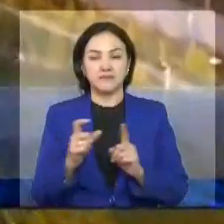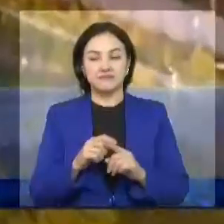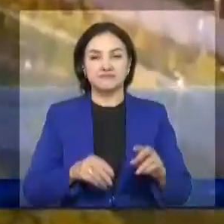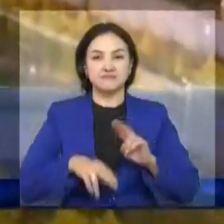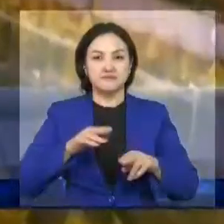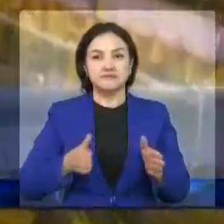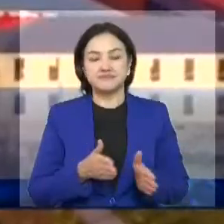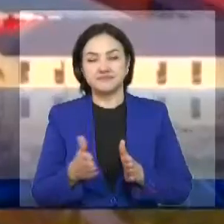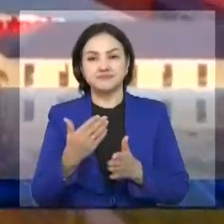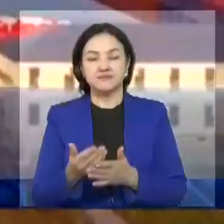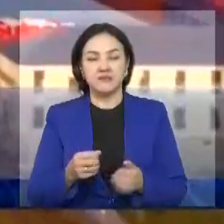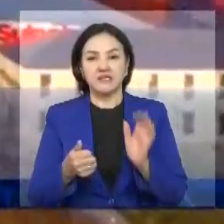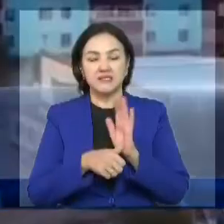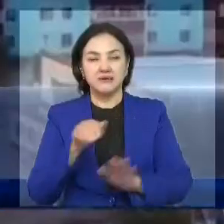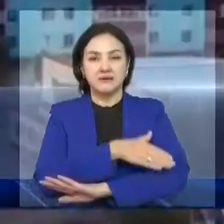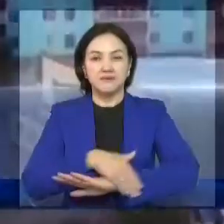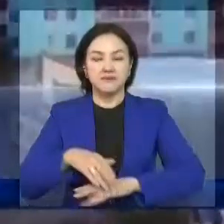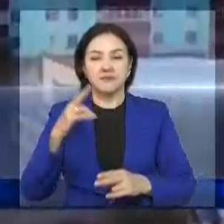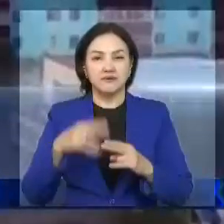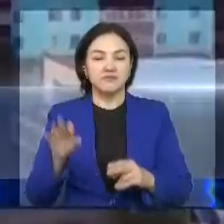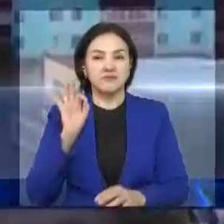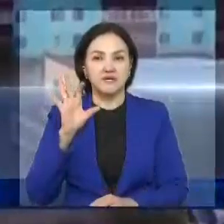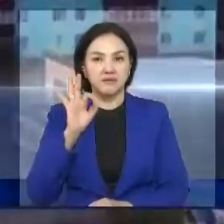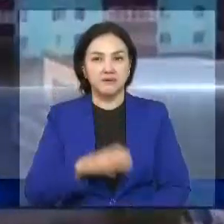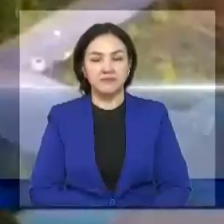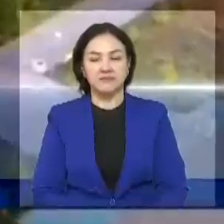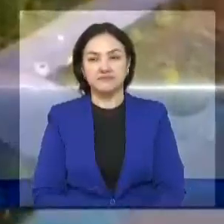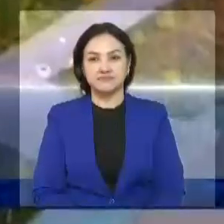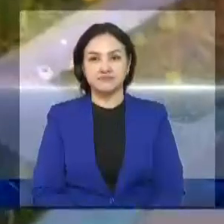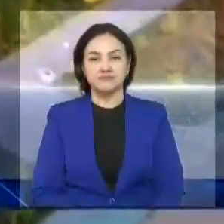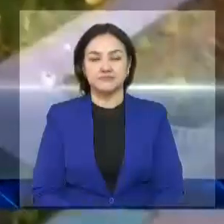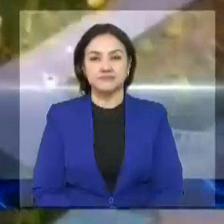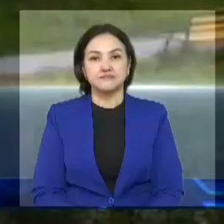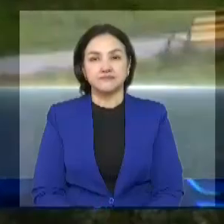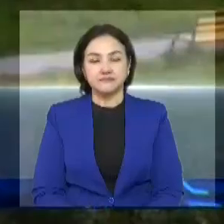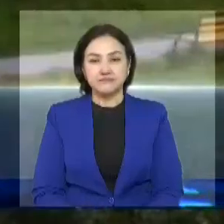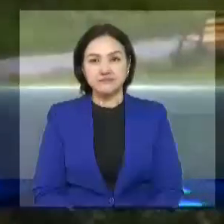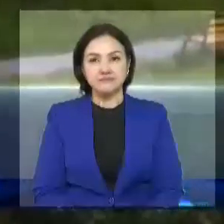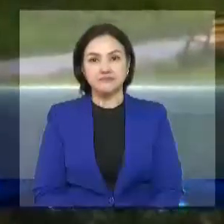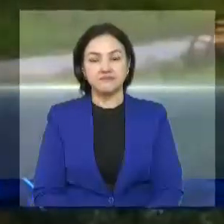отем улицах будут завершены в октябре Жан жел баков Нур хунтай ама Уханов телеканал акту